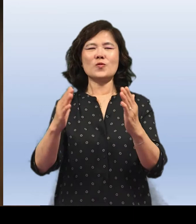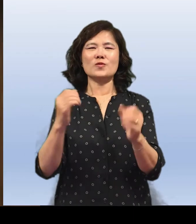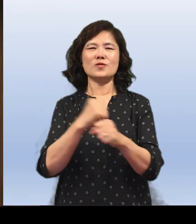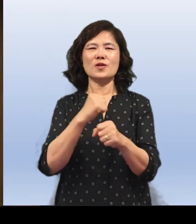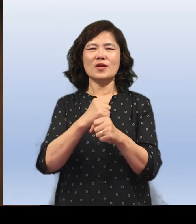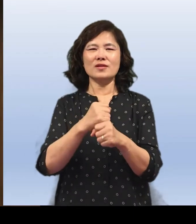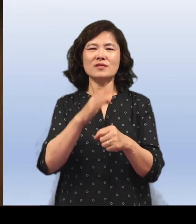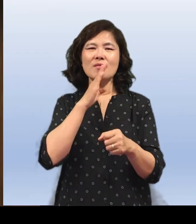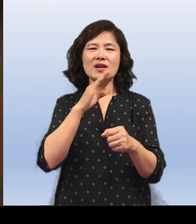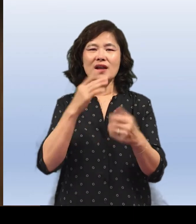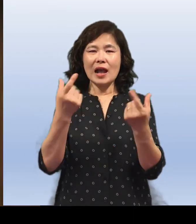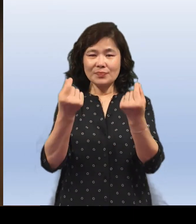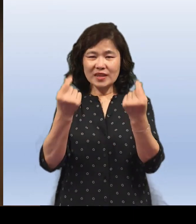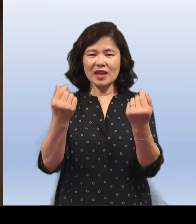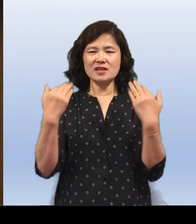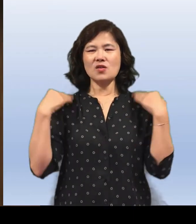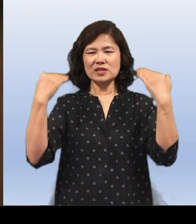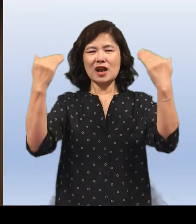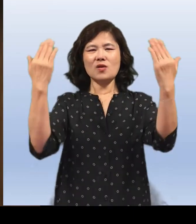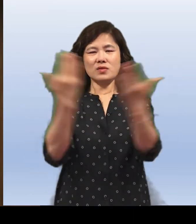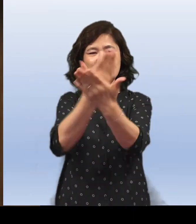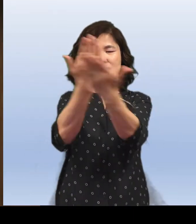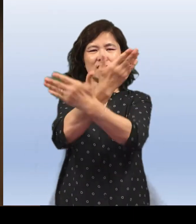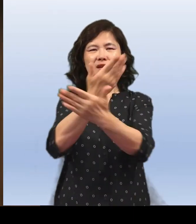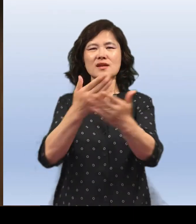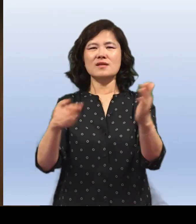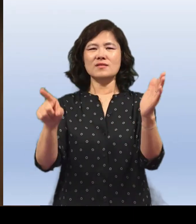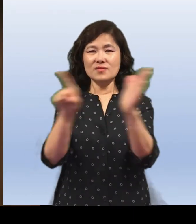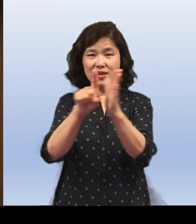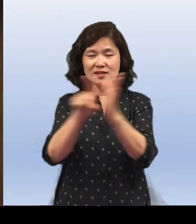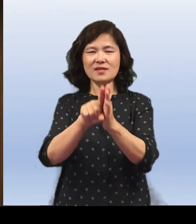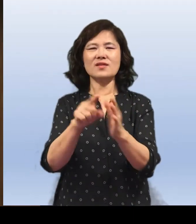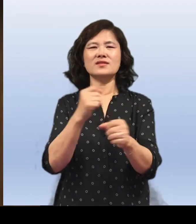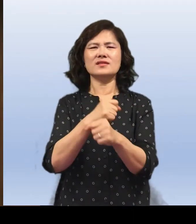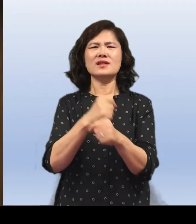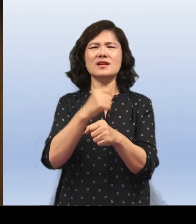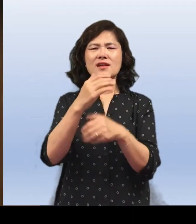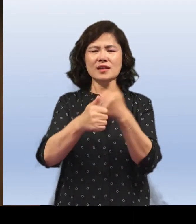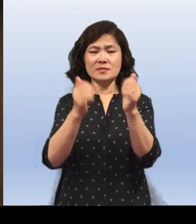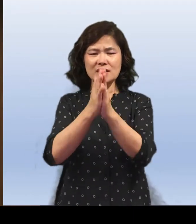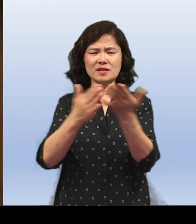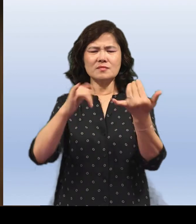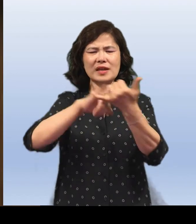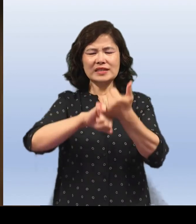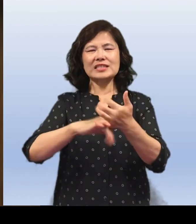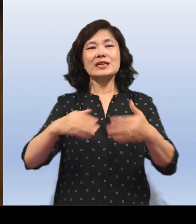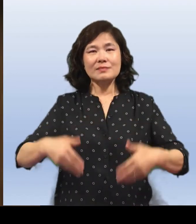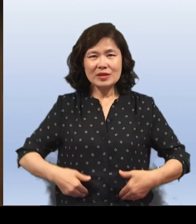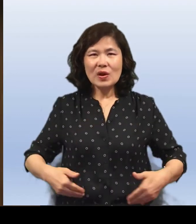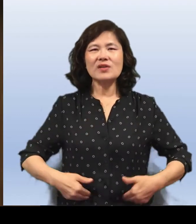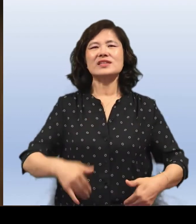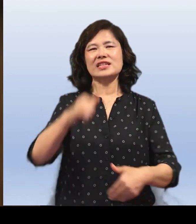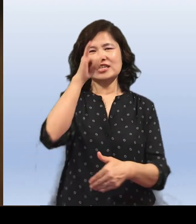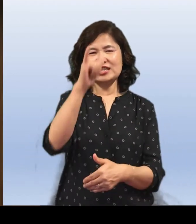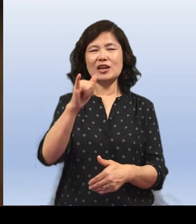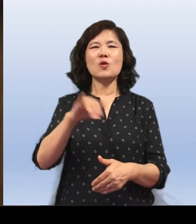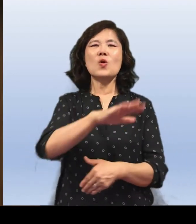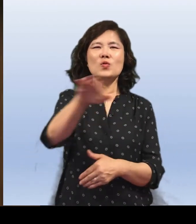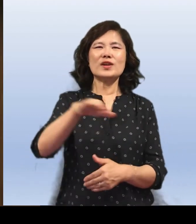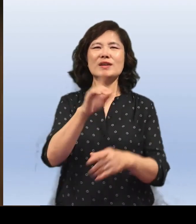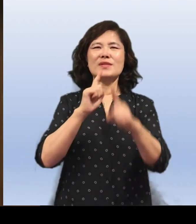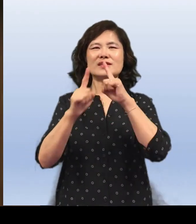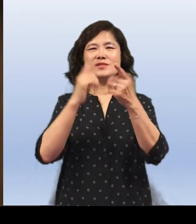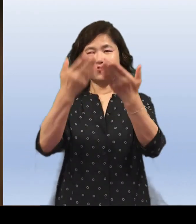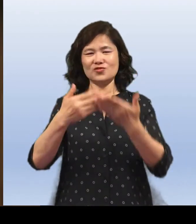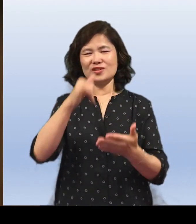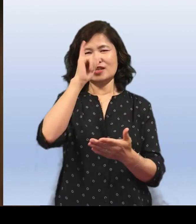함께 자라나가기 위해서, 또 이것을 힘써 지켜나가기 위해서 성경은 반드시 필요한 것이 있다라고 우리에게